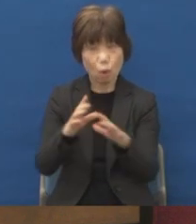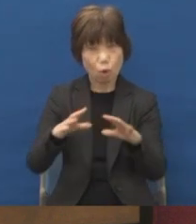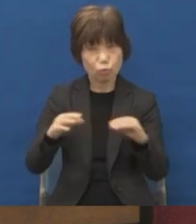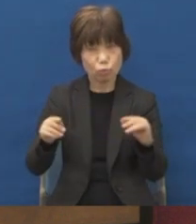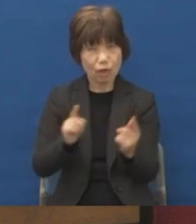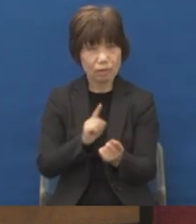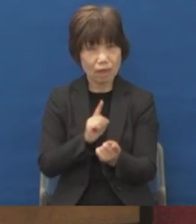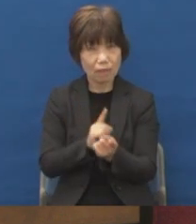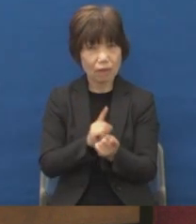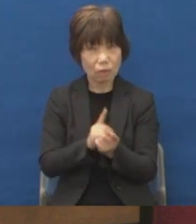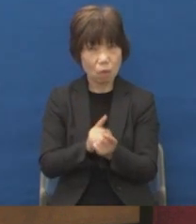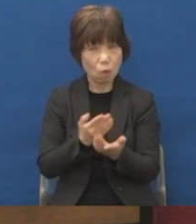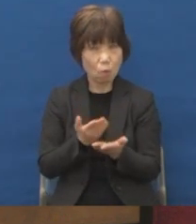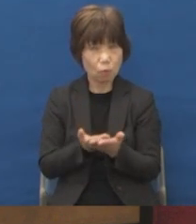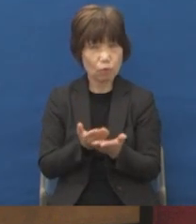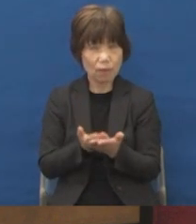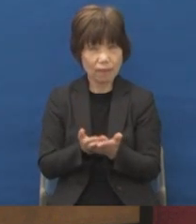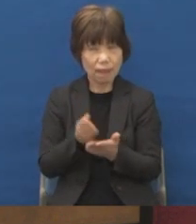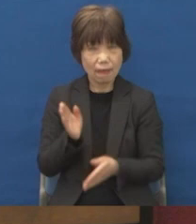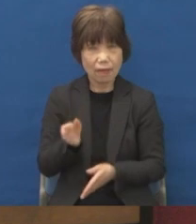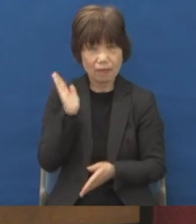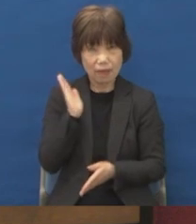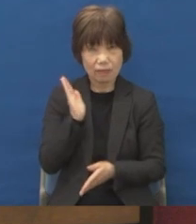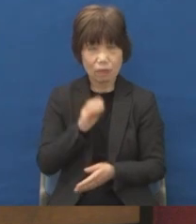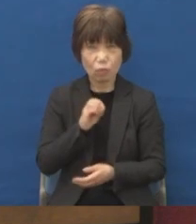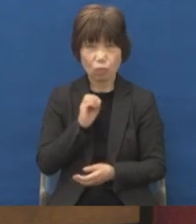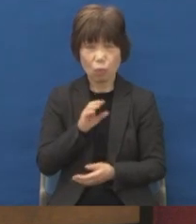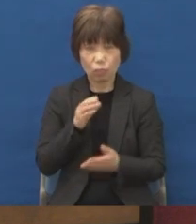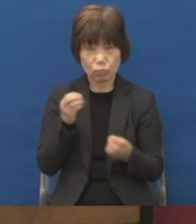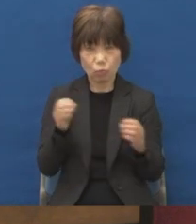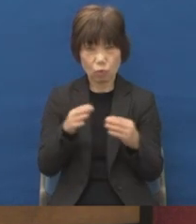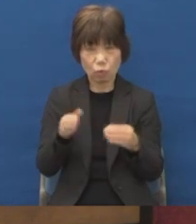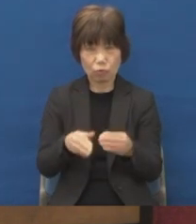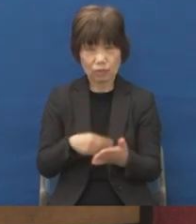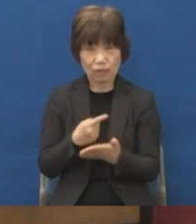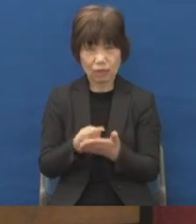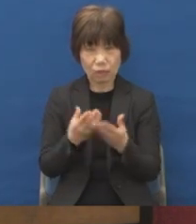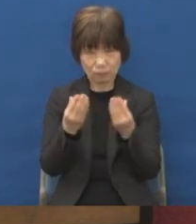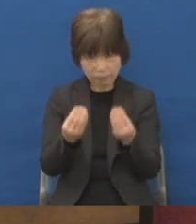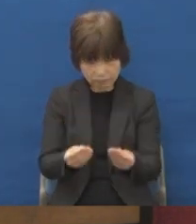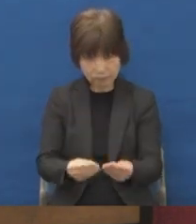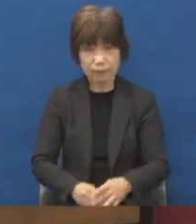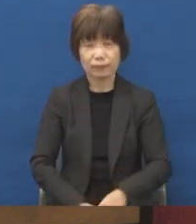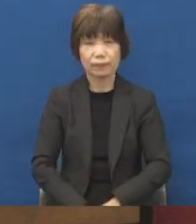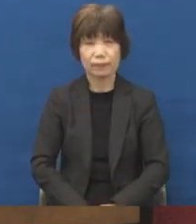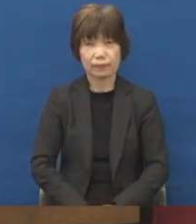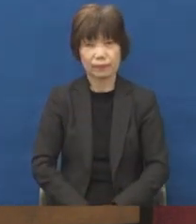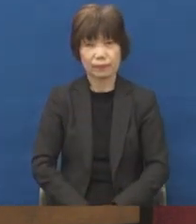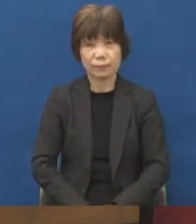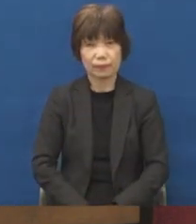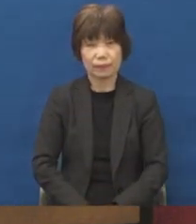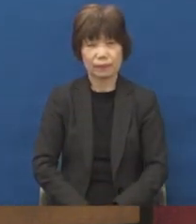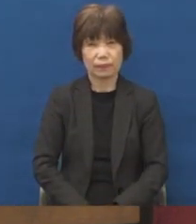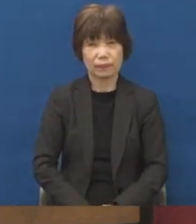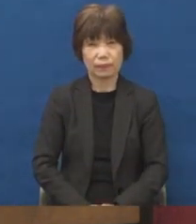することを求めまして、賛成討論といたします。ご清聴ありがとうございました。